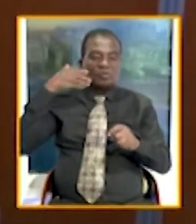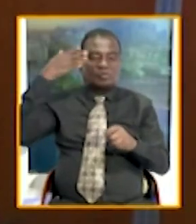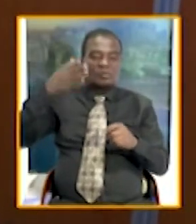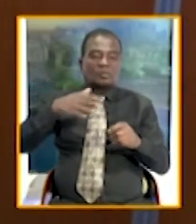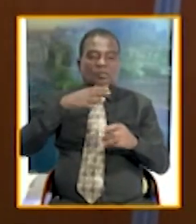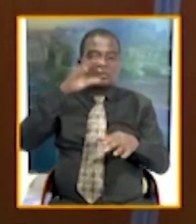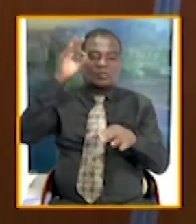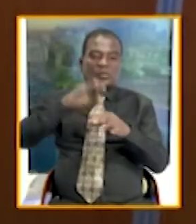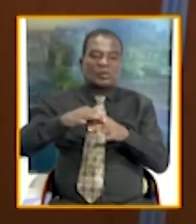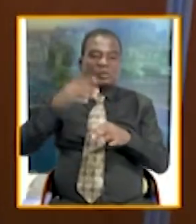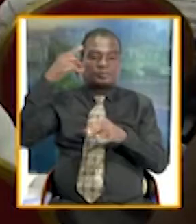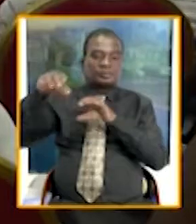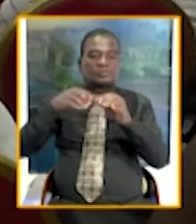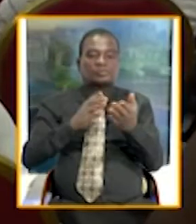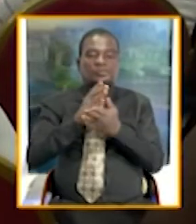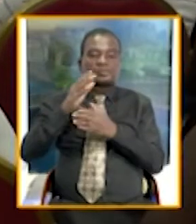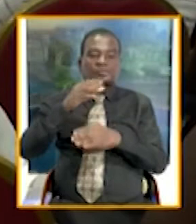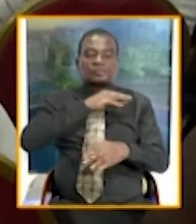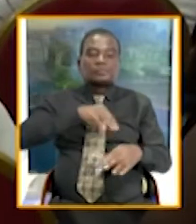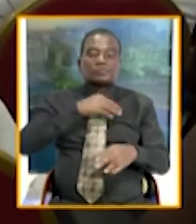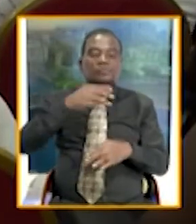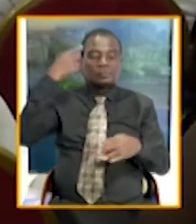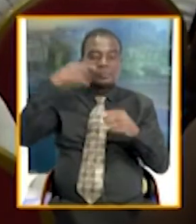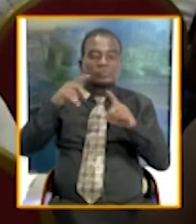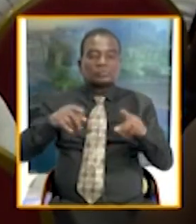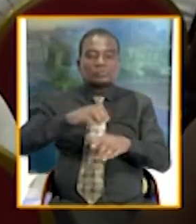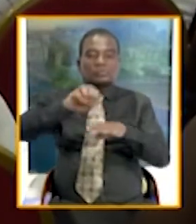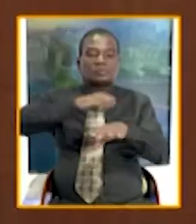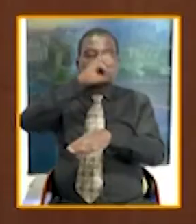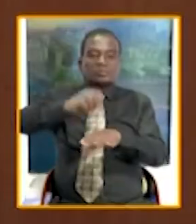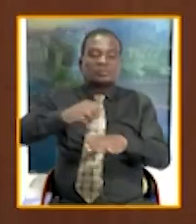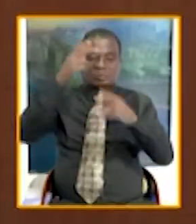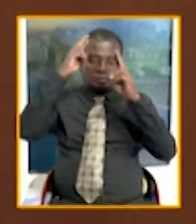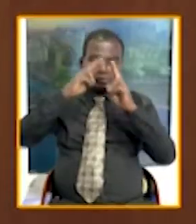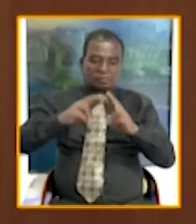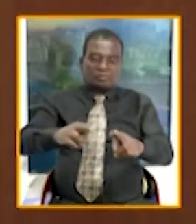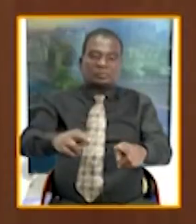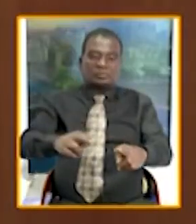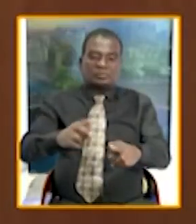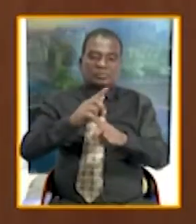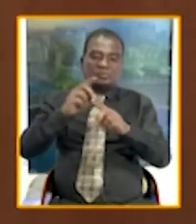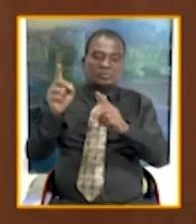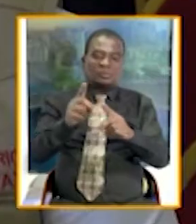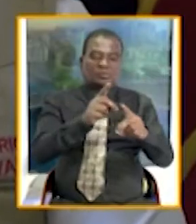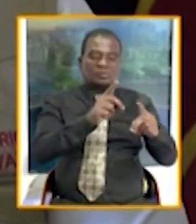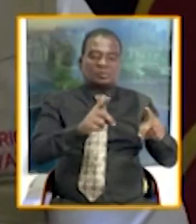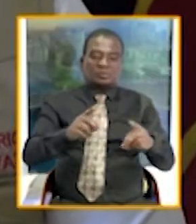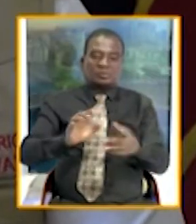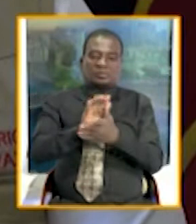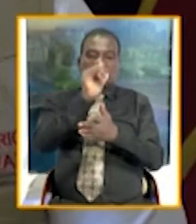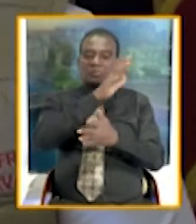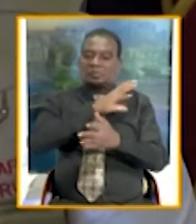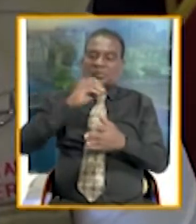Pour mener à bien leur mission, les observateurs s'engagent à respecter les dispositions de la charte